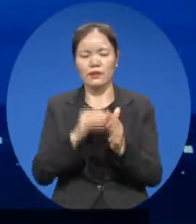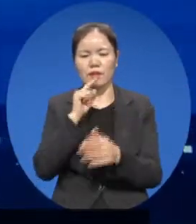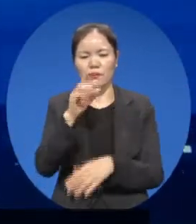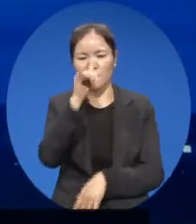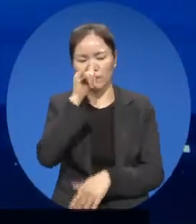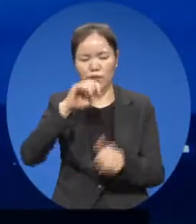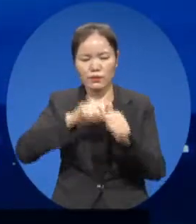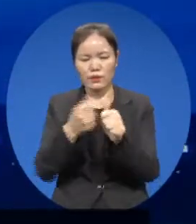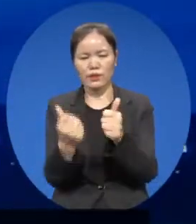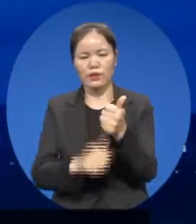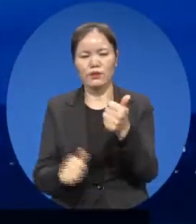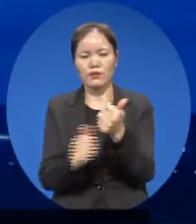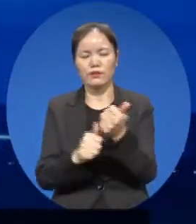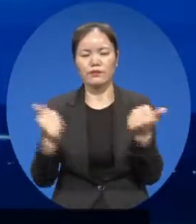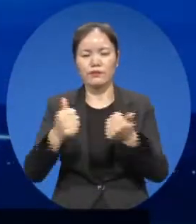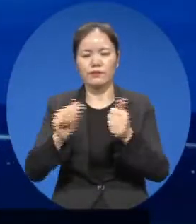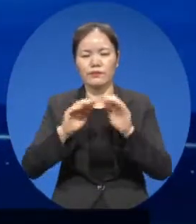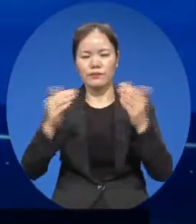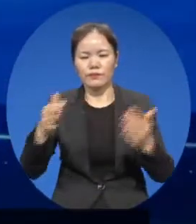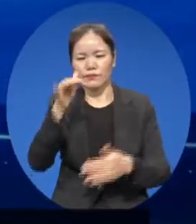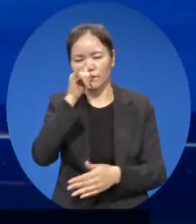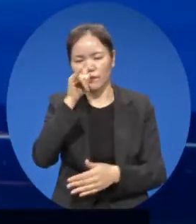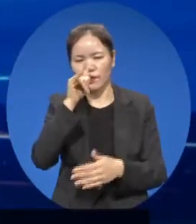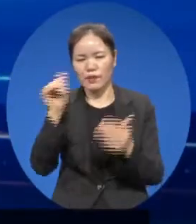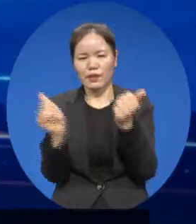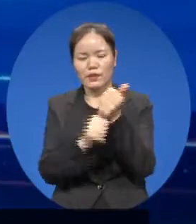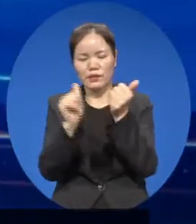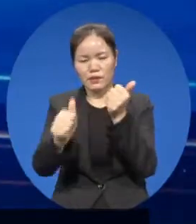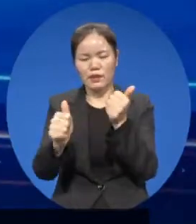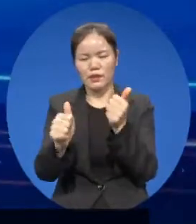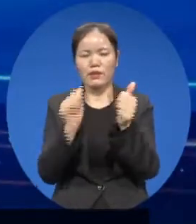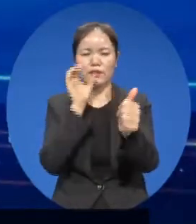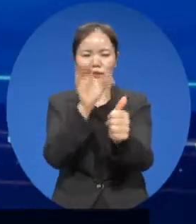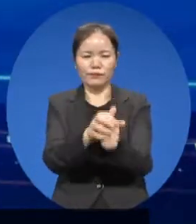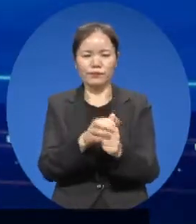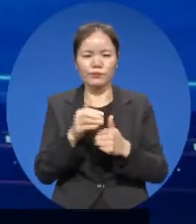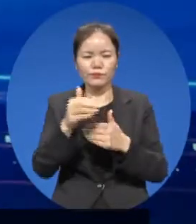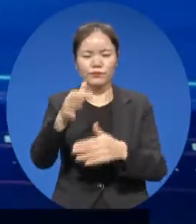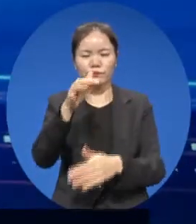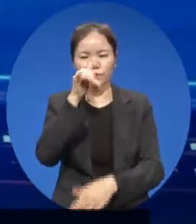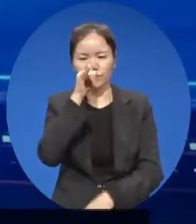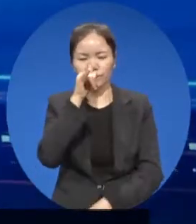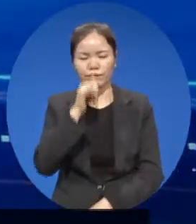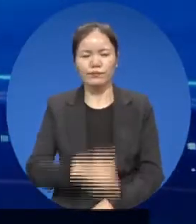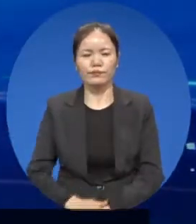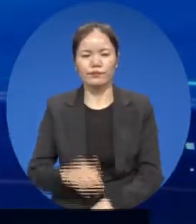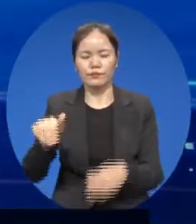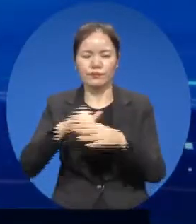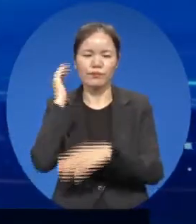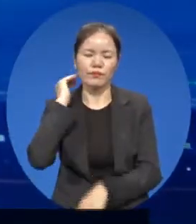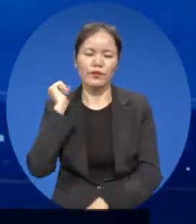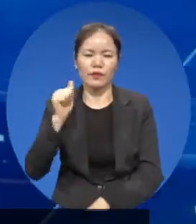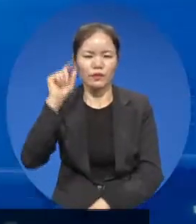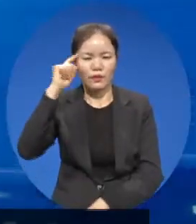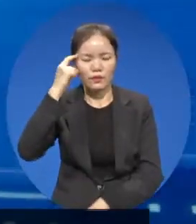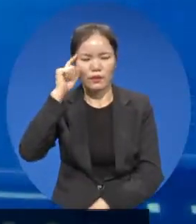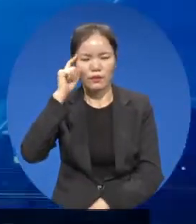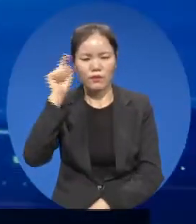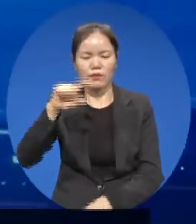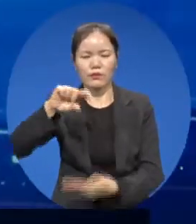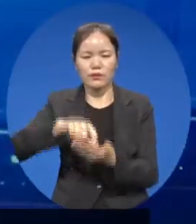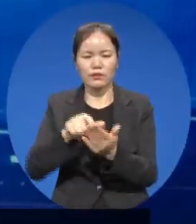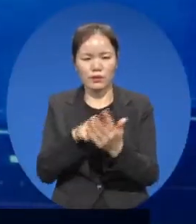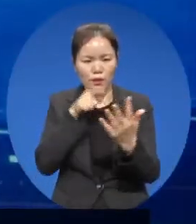징계위원회를 열 수 있도록 지금 차관 임명 절차에 들어간 상태 이고요 그렇다면 문 대통령의 의 주문 어느정도 좀 나온 것이 아닌가